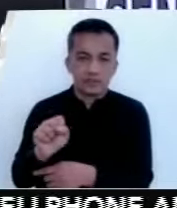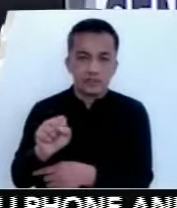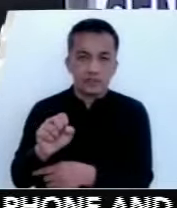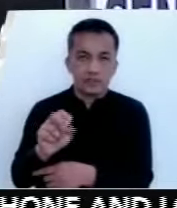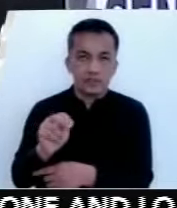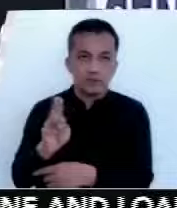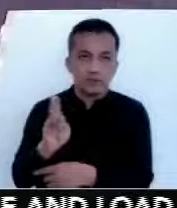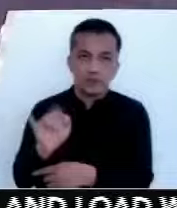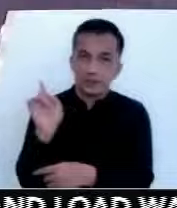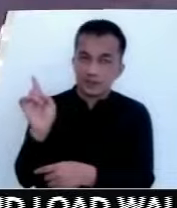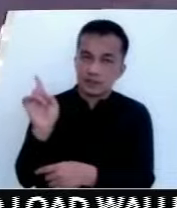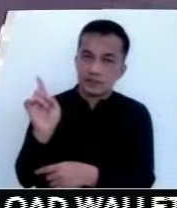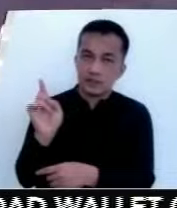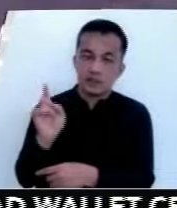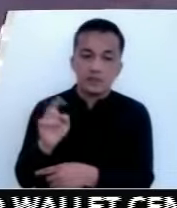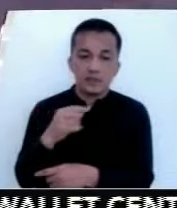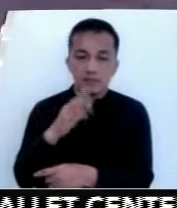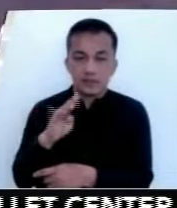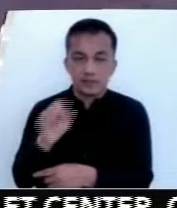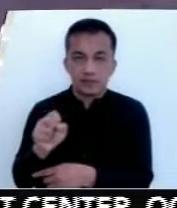pinag ng NBI